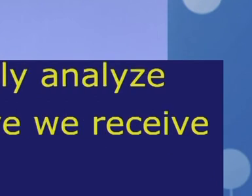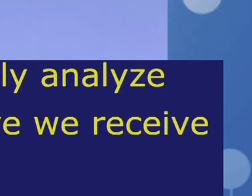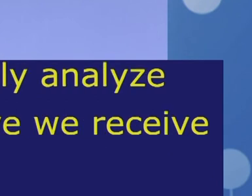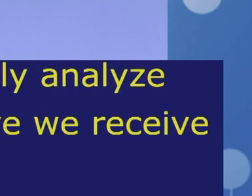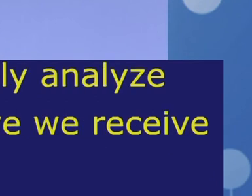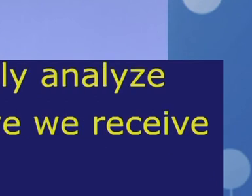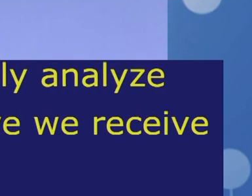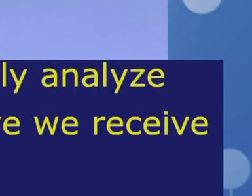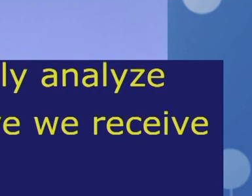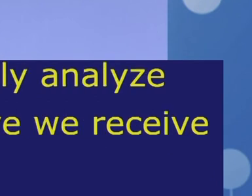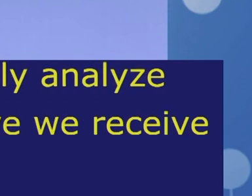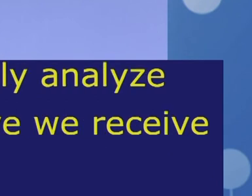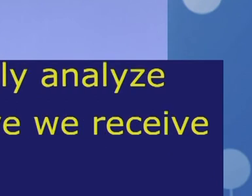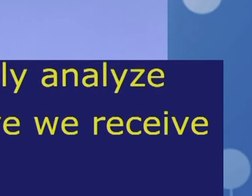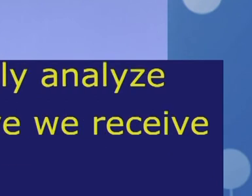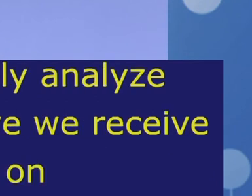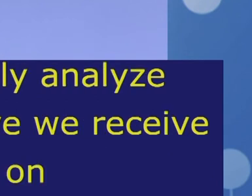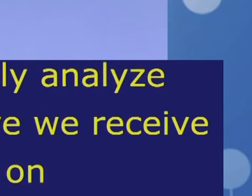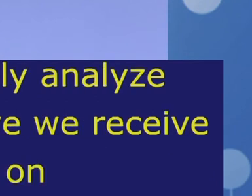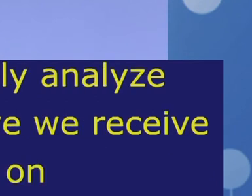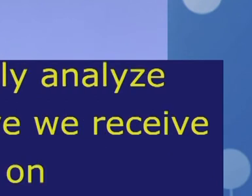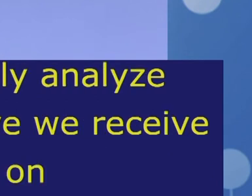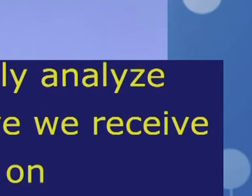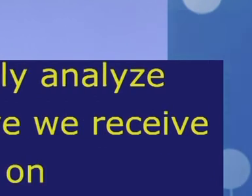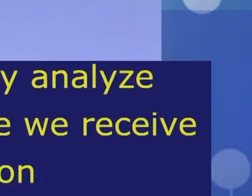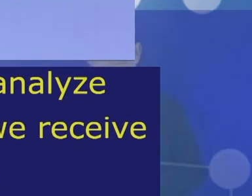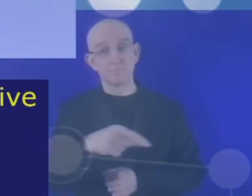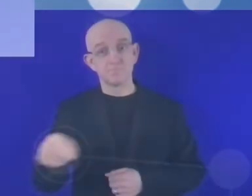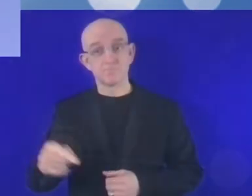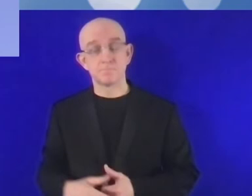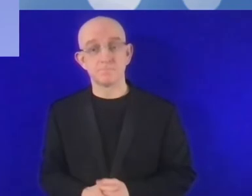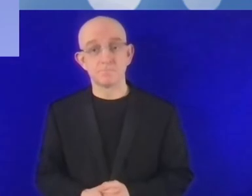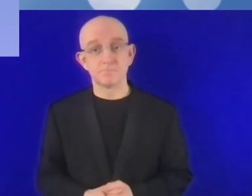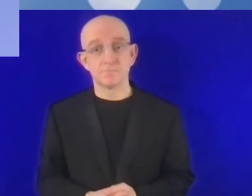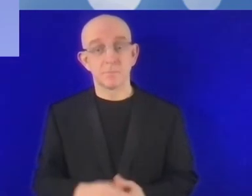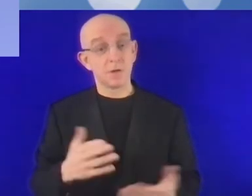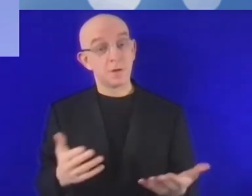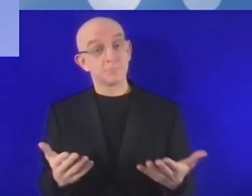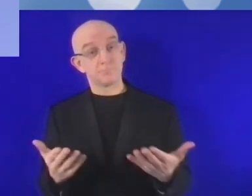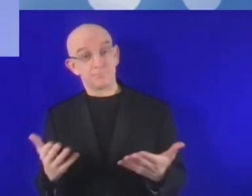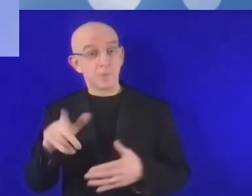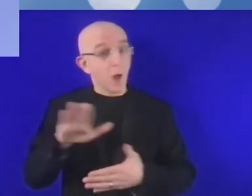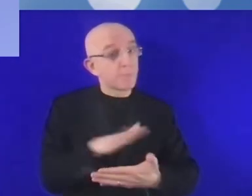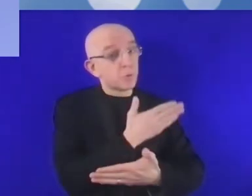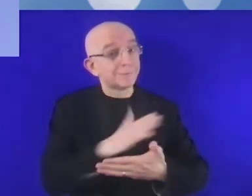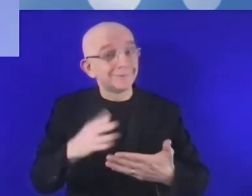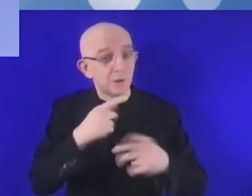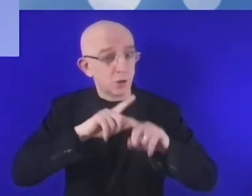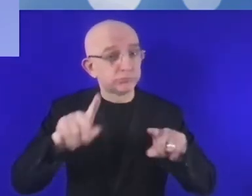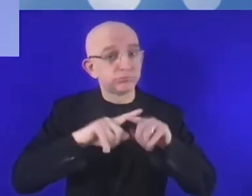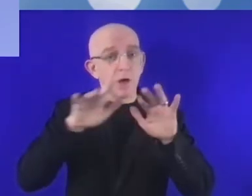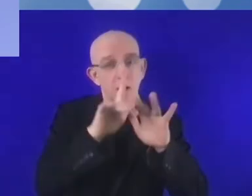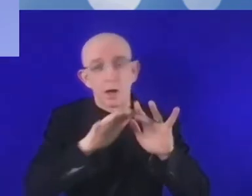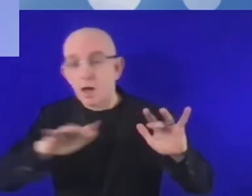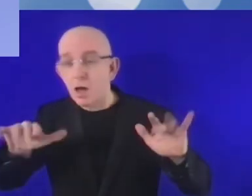معينة. نتحدث عن الموجات، ومن الناحية العلمية إذا أخذناها في عين